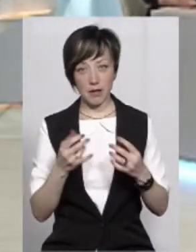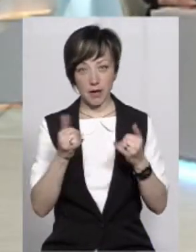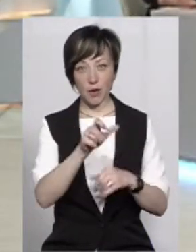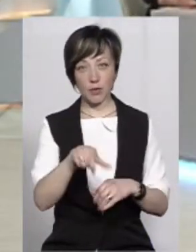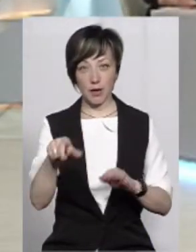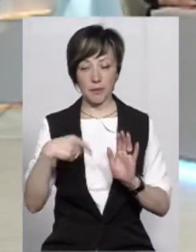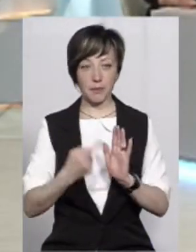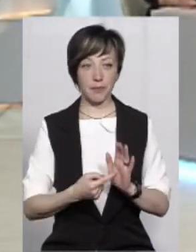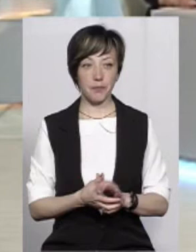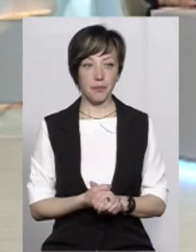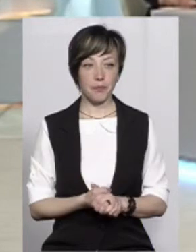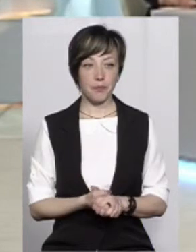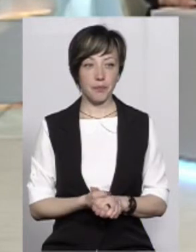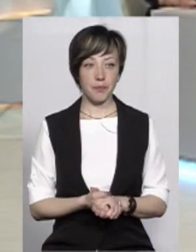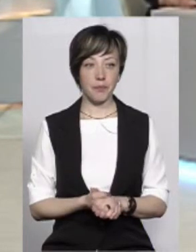для людей?